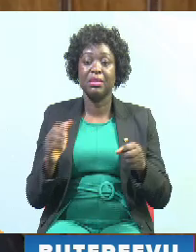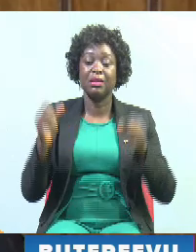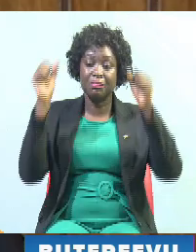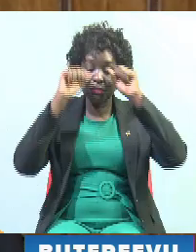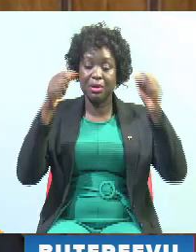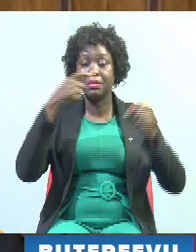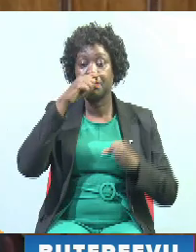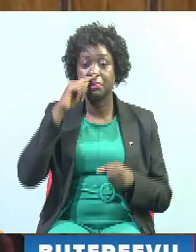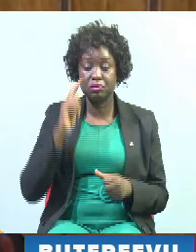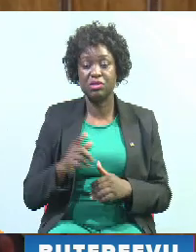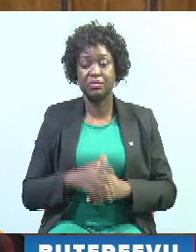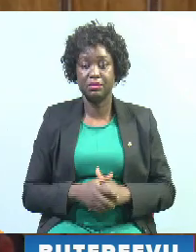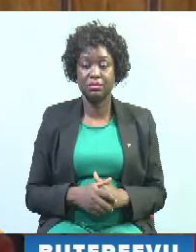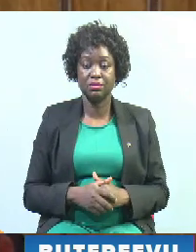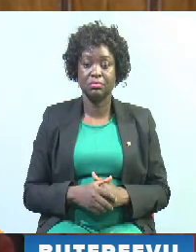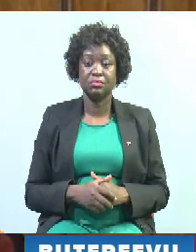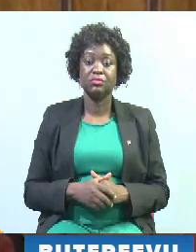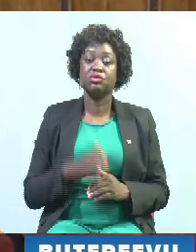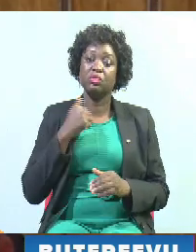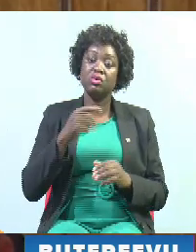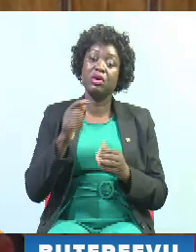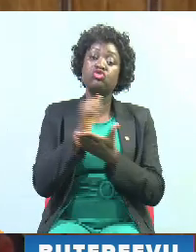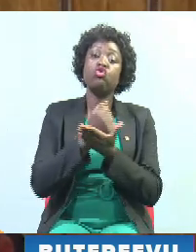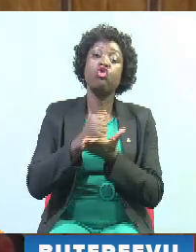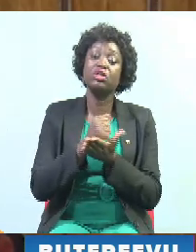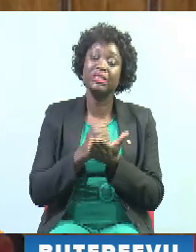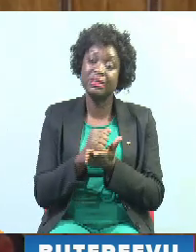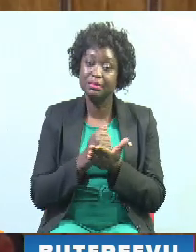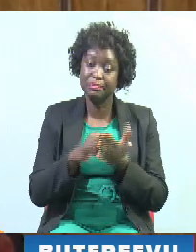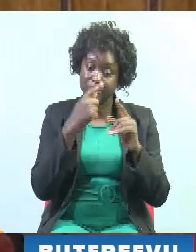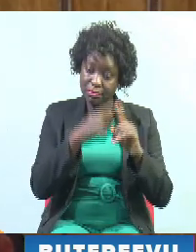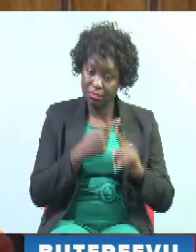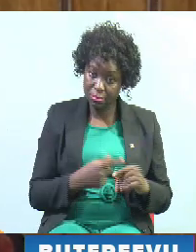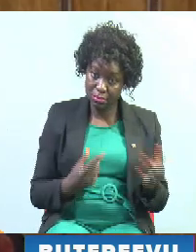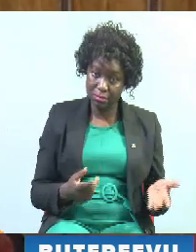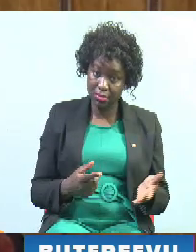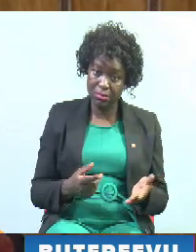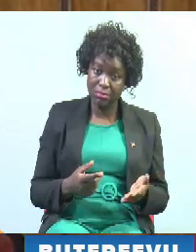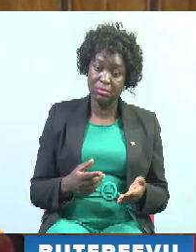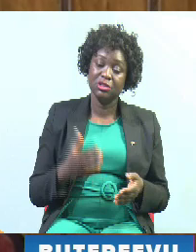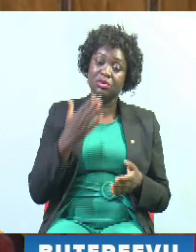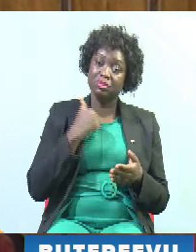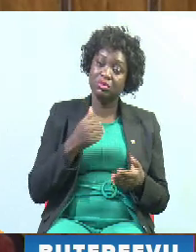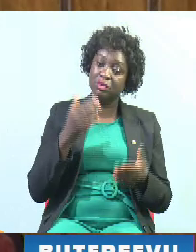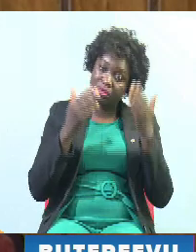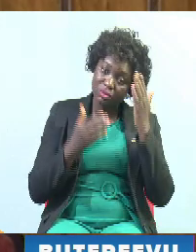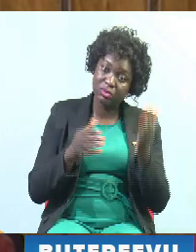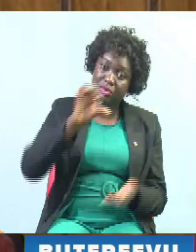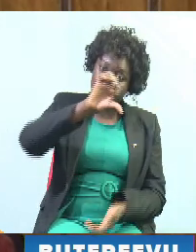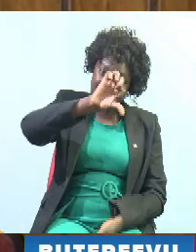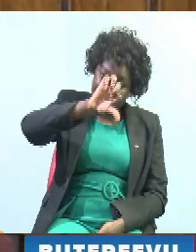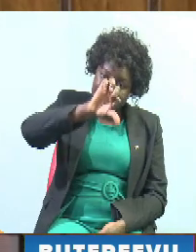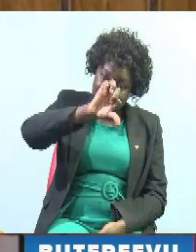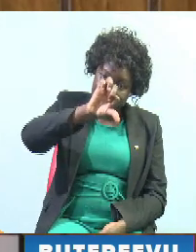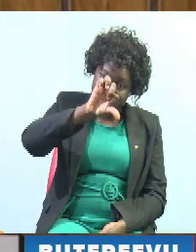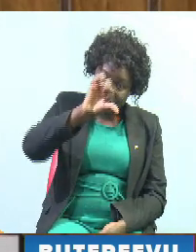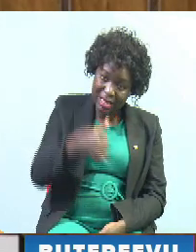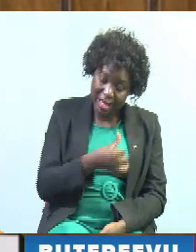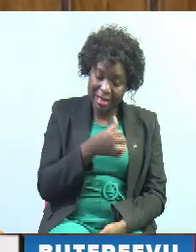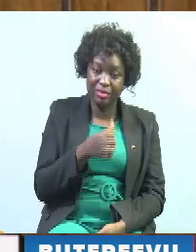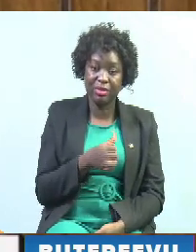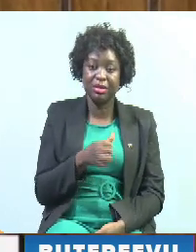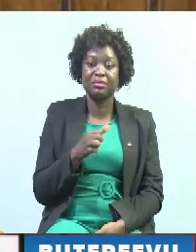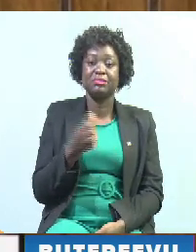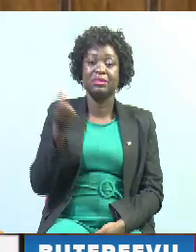Museveni oakauntingira eri bannayuganda bonna ku square miles akaki 9 tubuulire